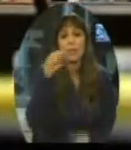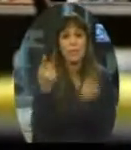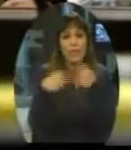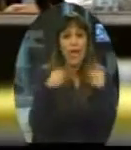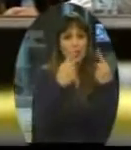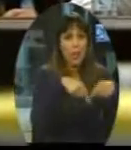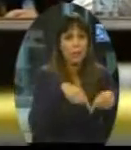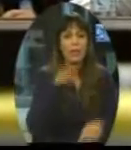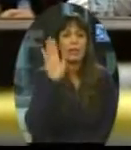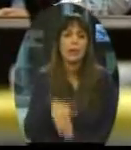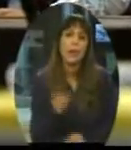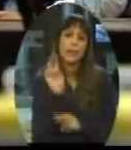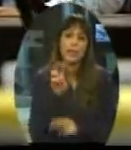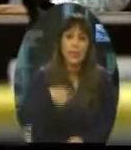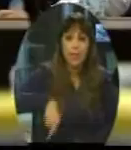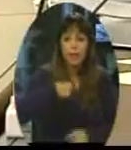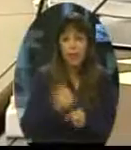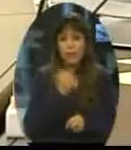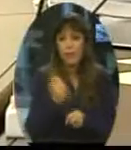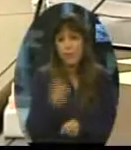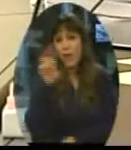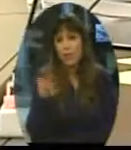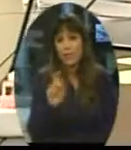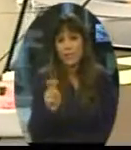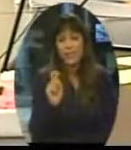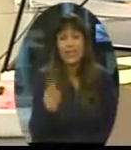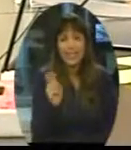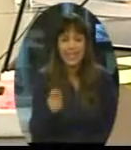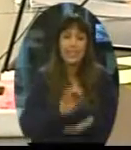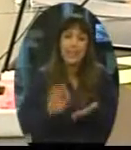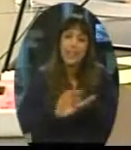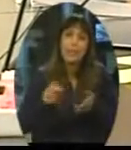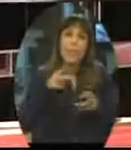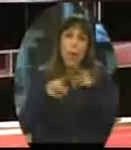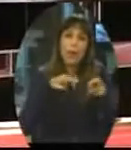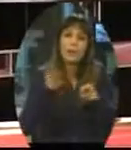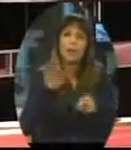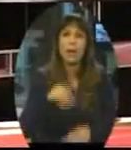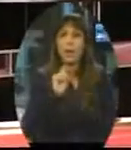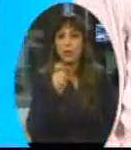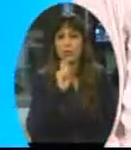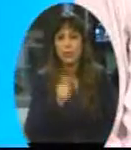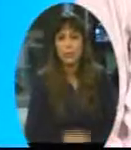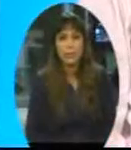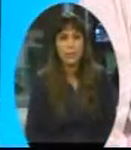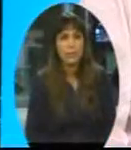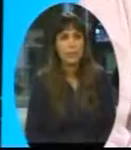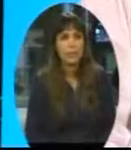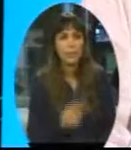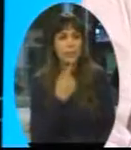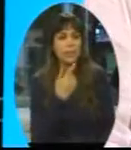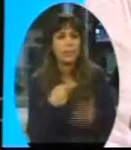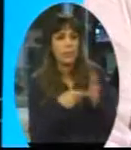וגם הצטוותו אלינו, עובדי ערוץ הכנסת, ככתבים, עורכים ואפילו מגישים. מהיכרותך עם ראש הממשלה אולמרט,